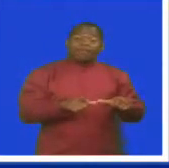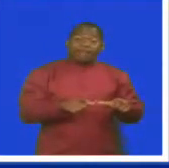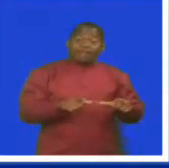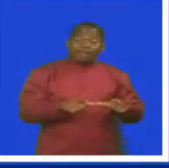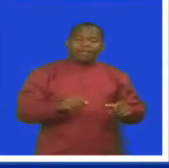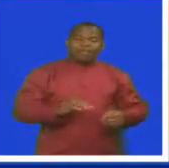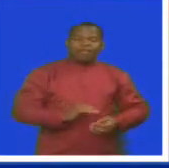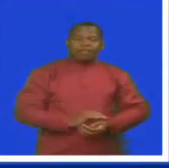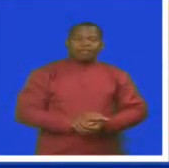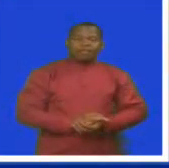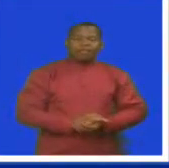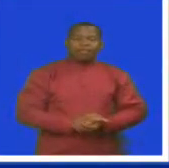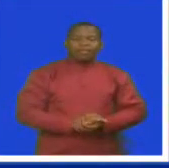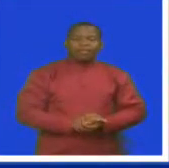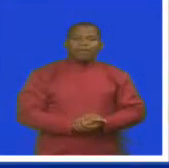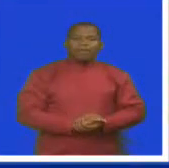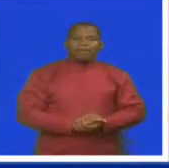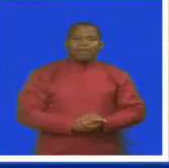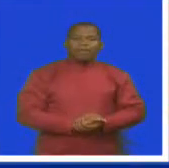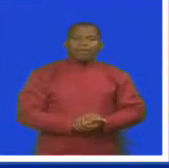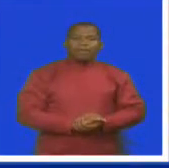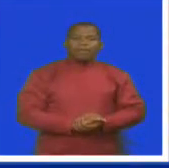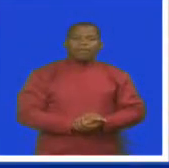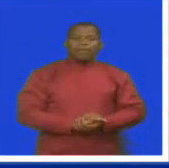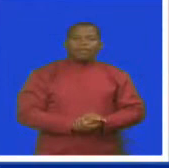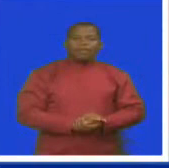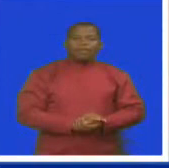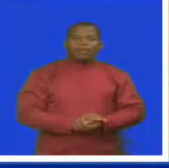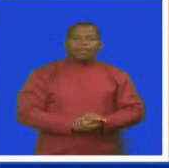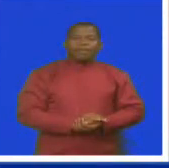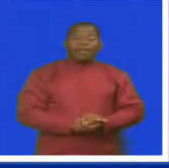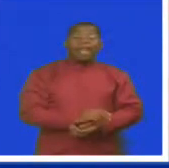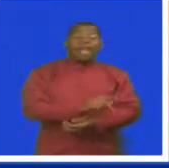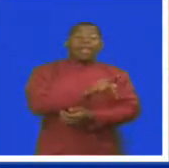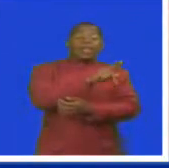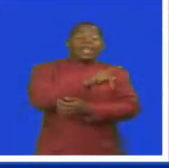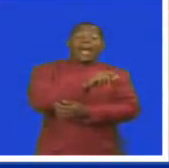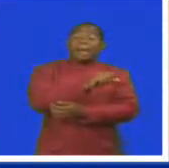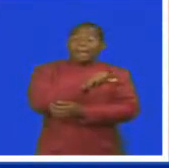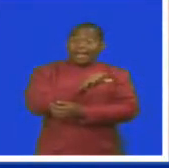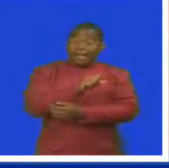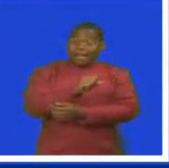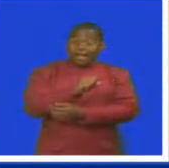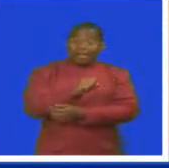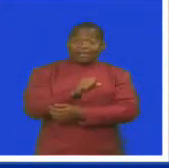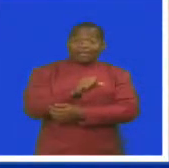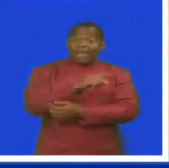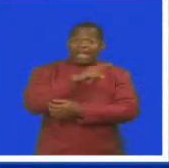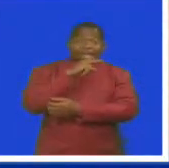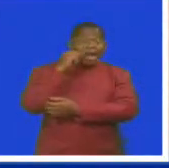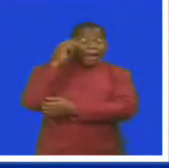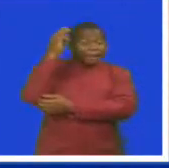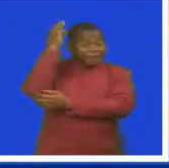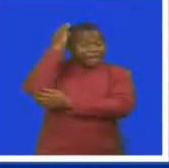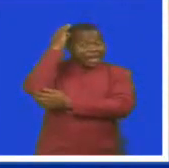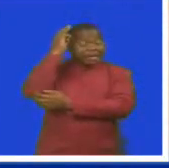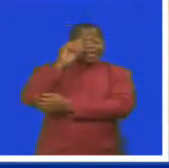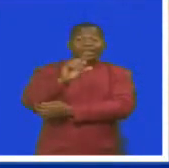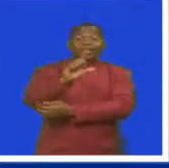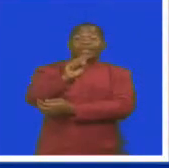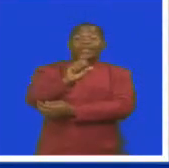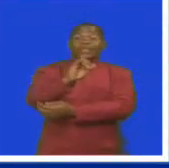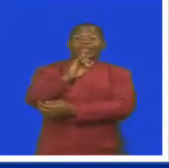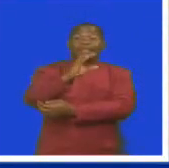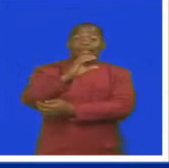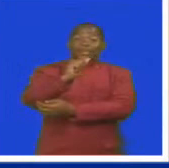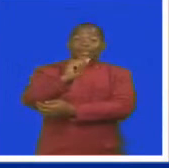mabhalane nomkhulu wetiko letekuvikela lizinyana umfana nkosi sicalo uthi ngaphandle kwetempilo live angeke